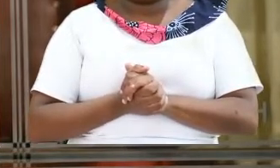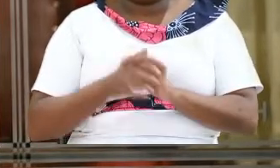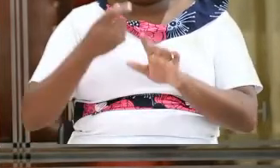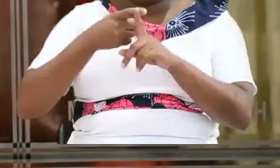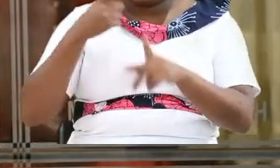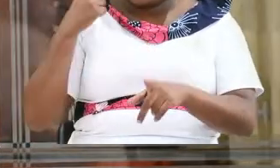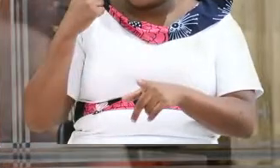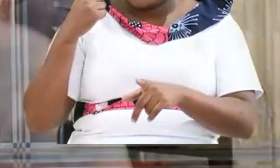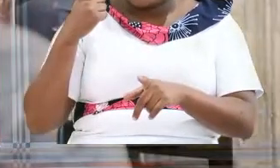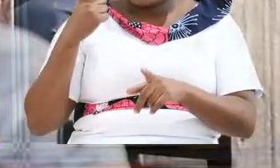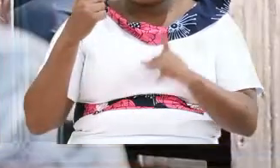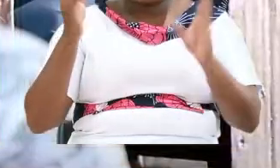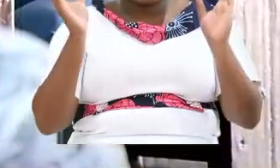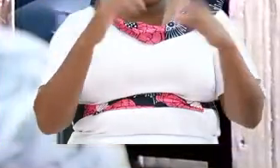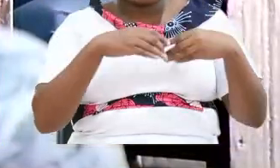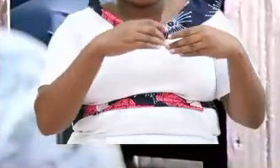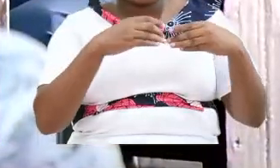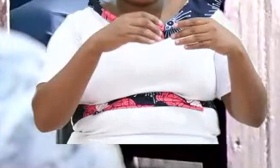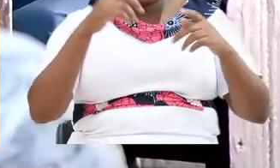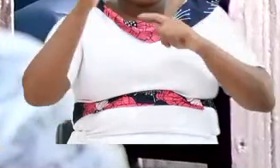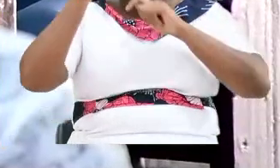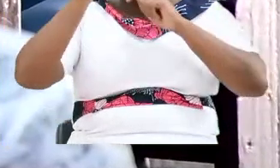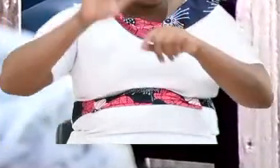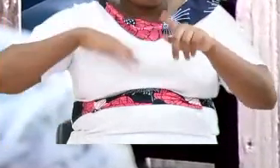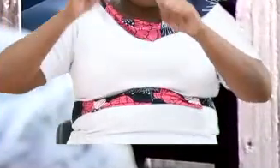Kutoka kwa kikundi cha Women's Guild,